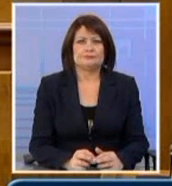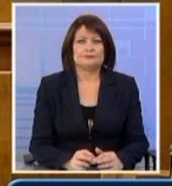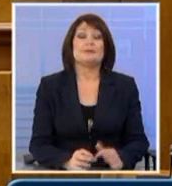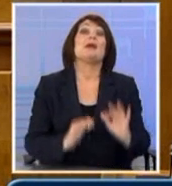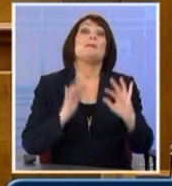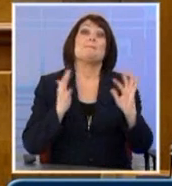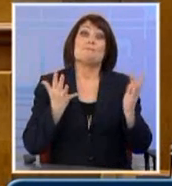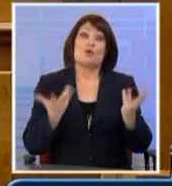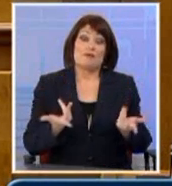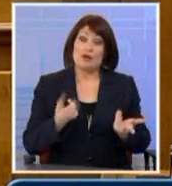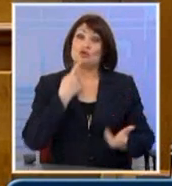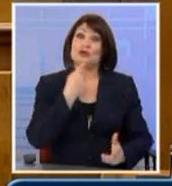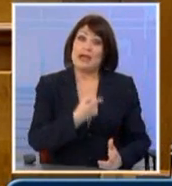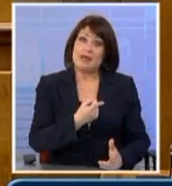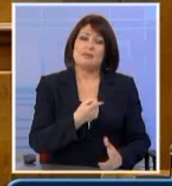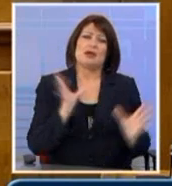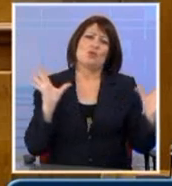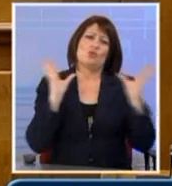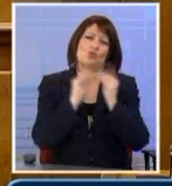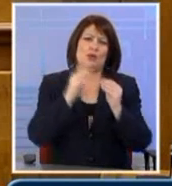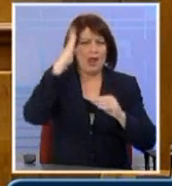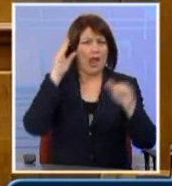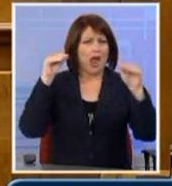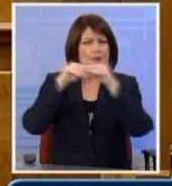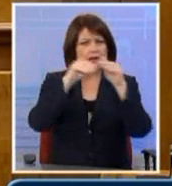Προφανώς υποστηρίζετε αναδρομικά την ανακεφαλαιοποίηση,